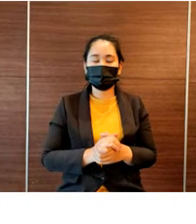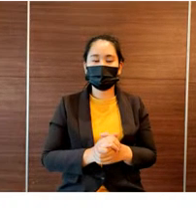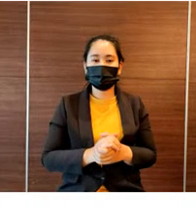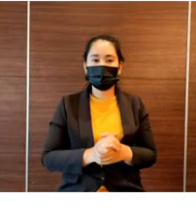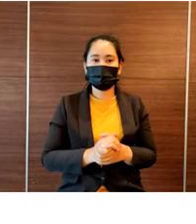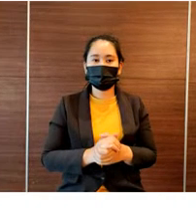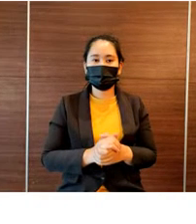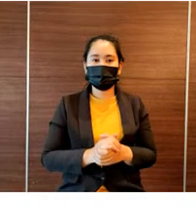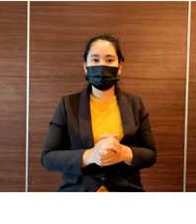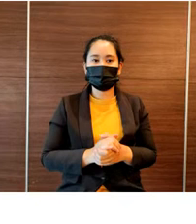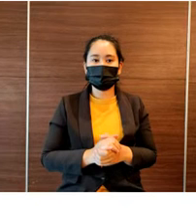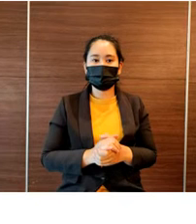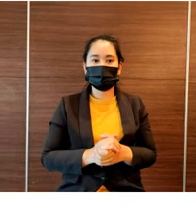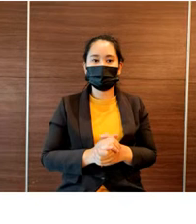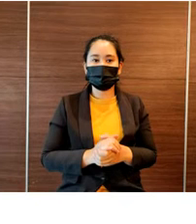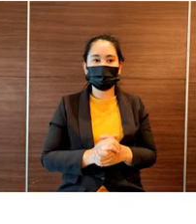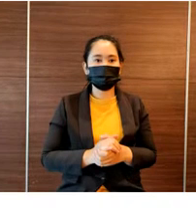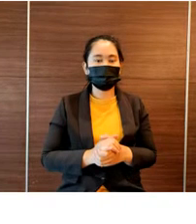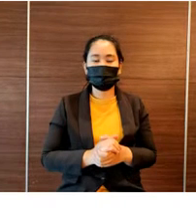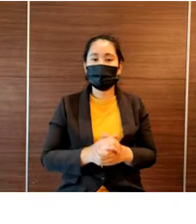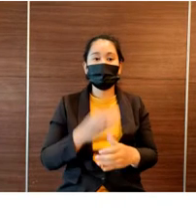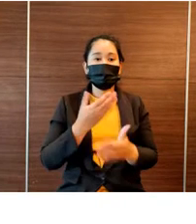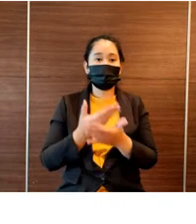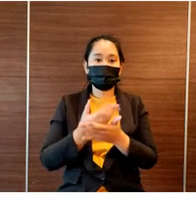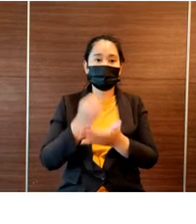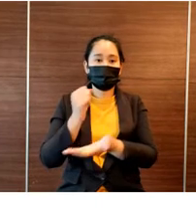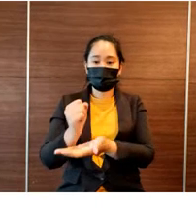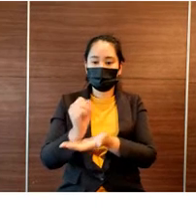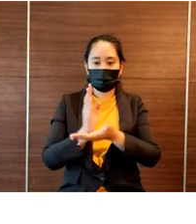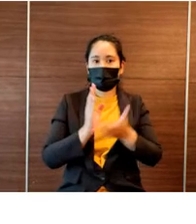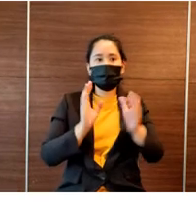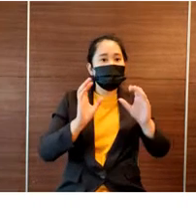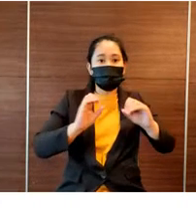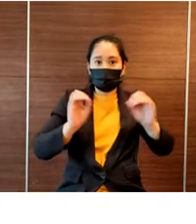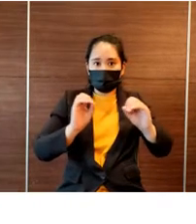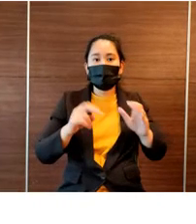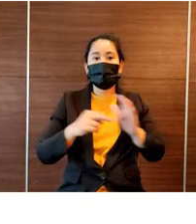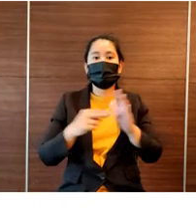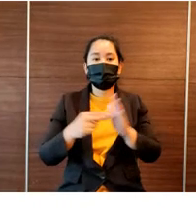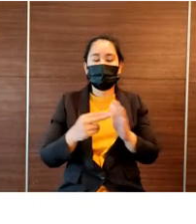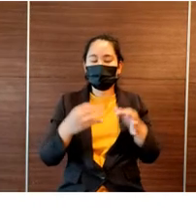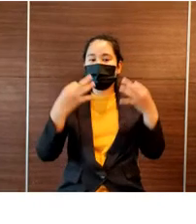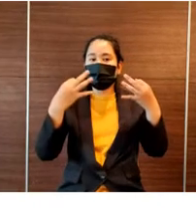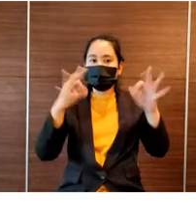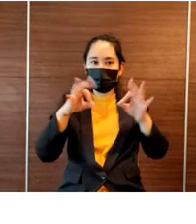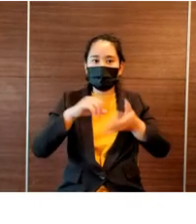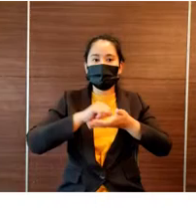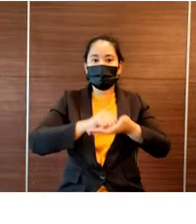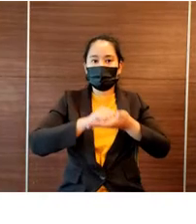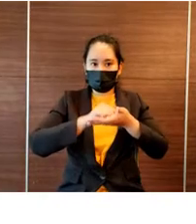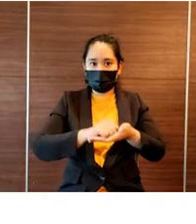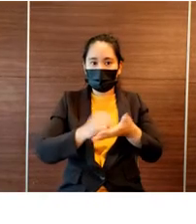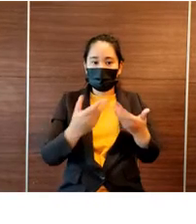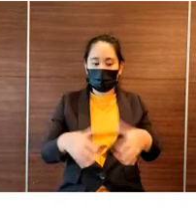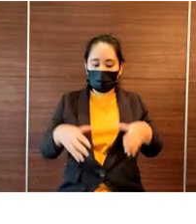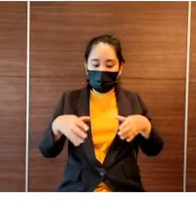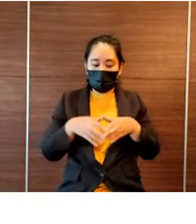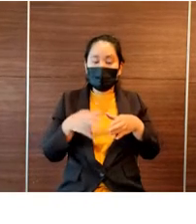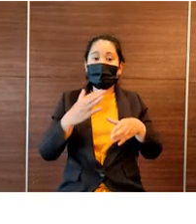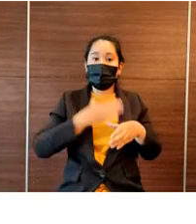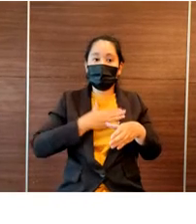เราไม่ได้รับการ funding จากที่ใดทั้งสิ้นก็คือเป็นบริการฟรีแล้วก็ทางครับเองก็เป็นค